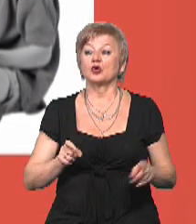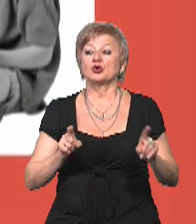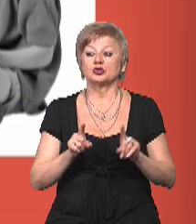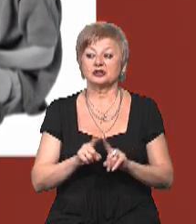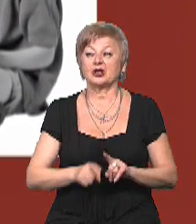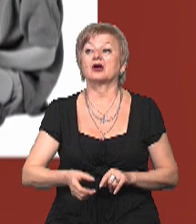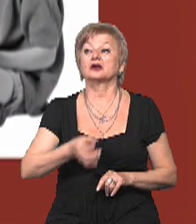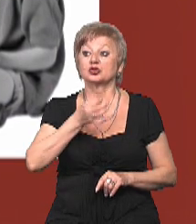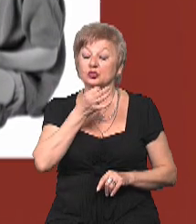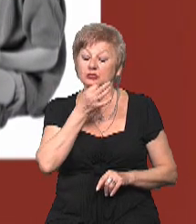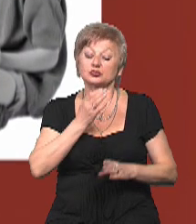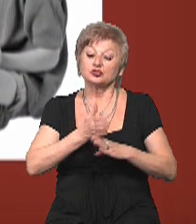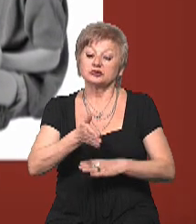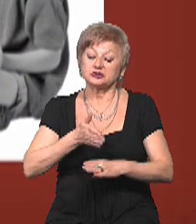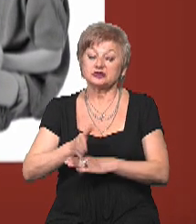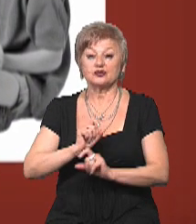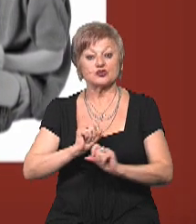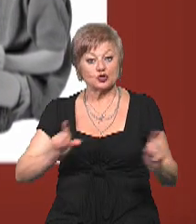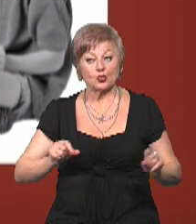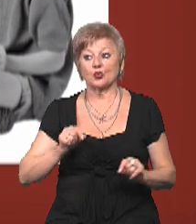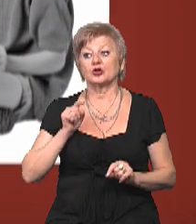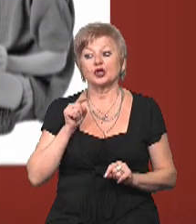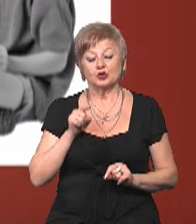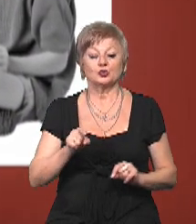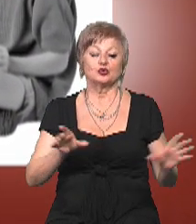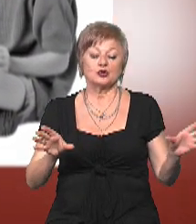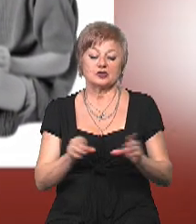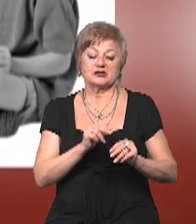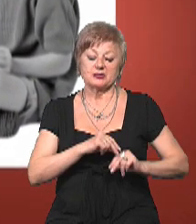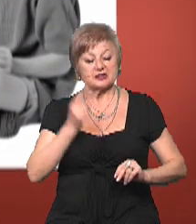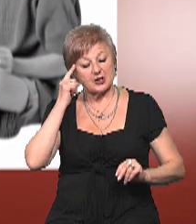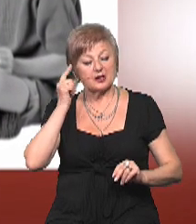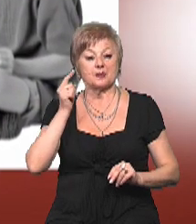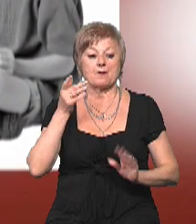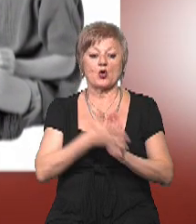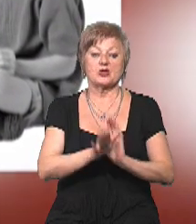теж подобається відвідувати цю школу, адже тут панують співпраця та взаєморозуміння.